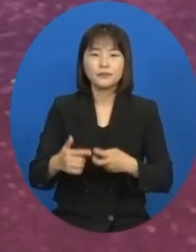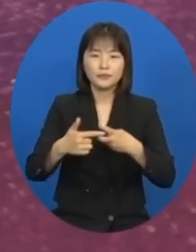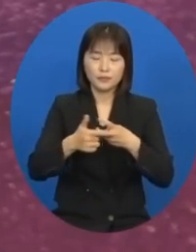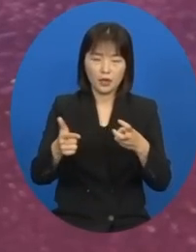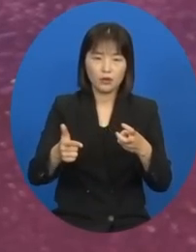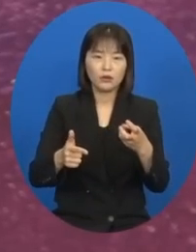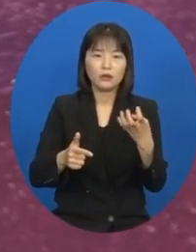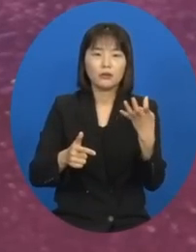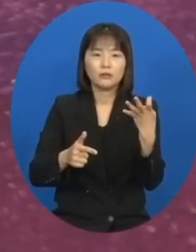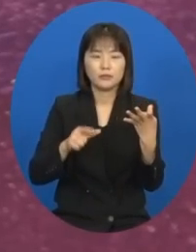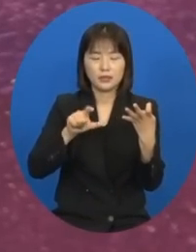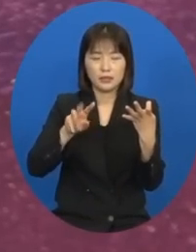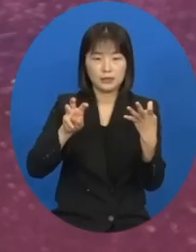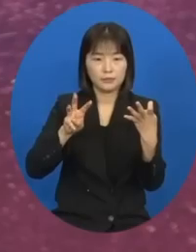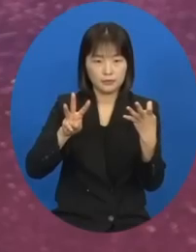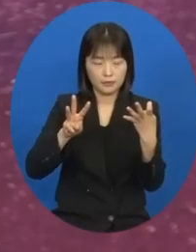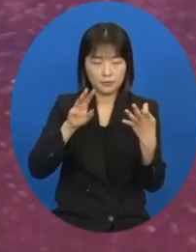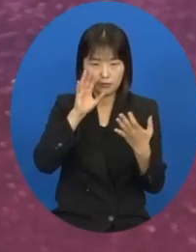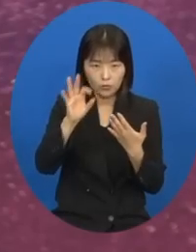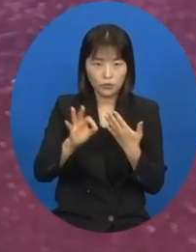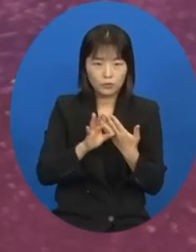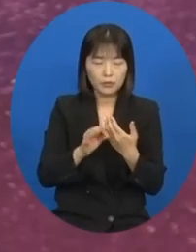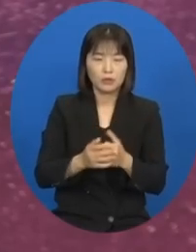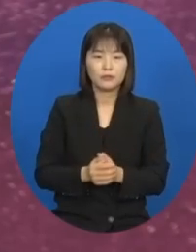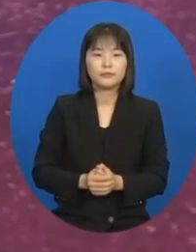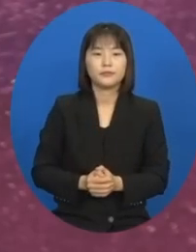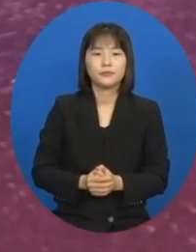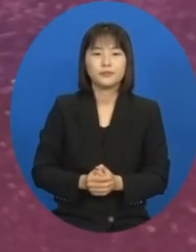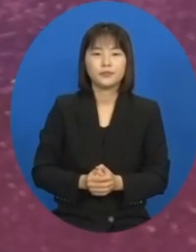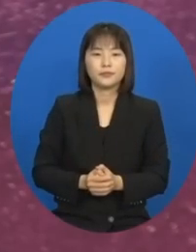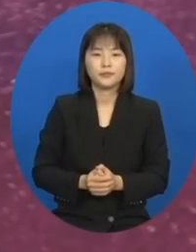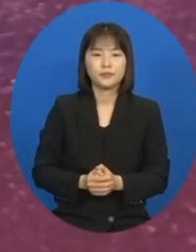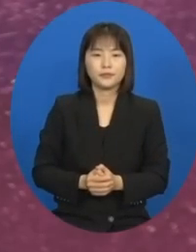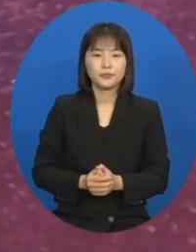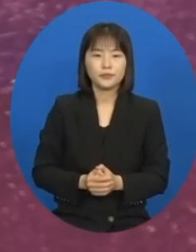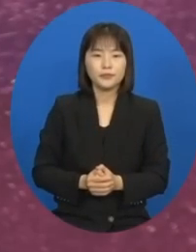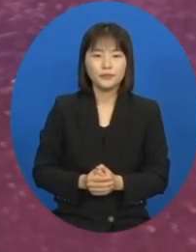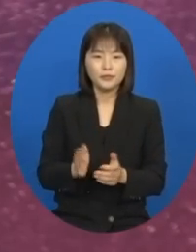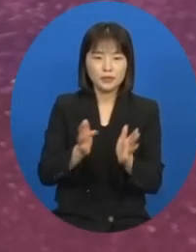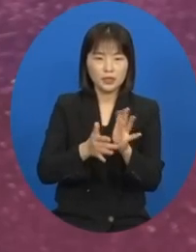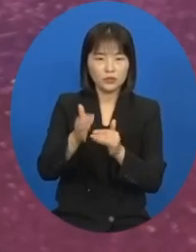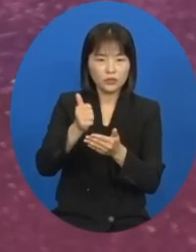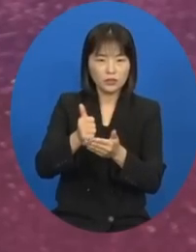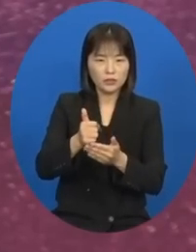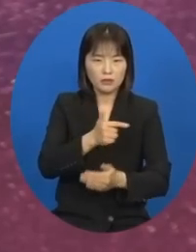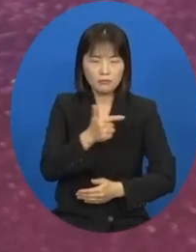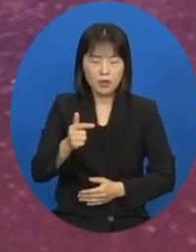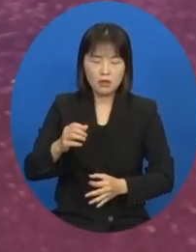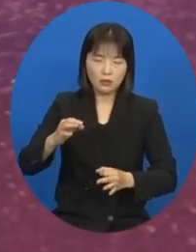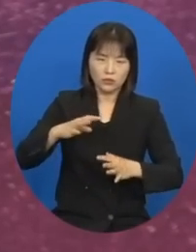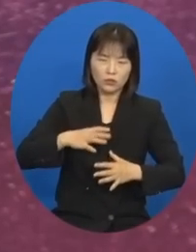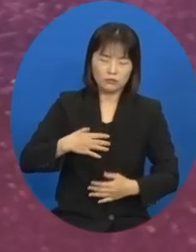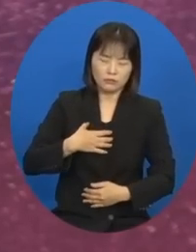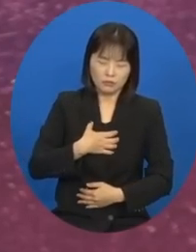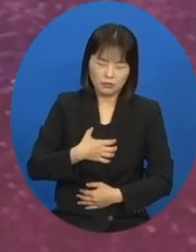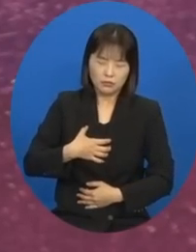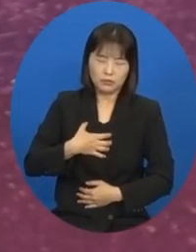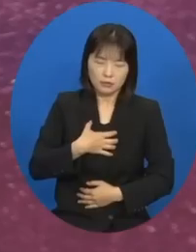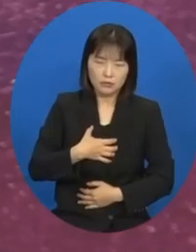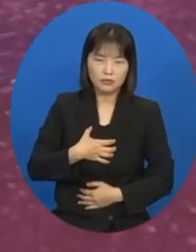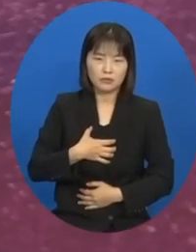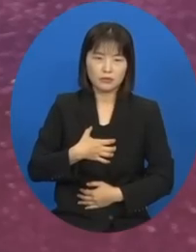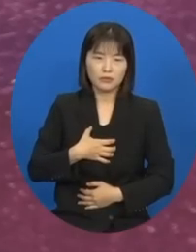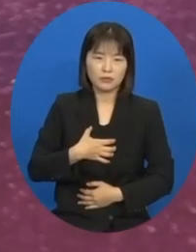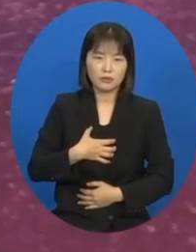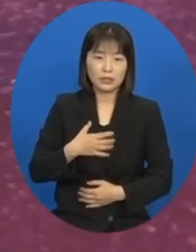33절 34절 보면은 이렇게 기록되어 있어요 예수께서는 매우 놀라며 괴로워하기 시작하셨다